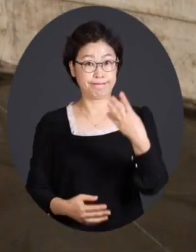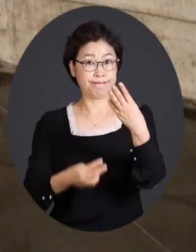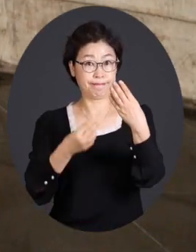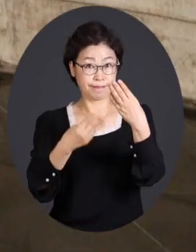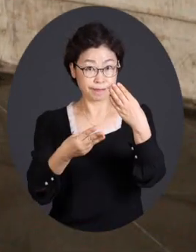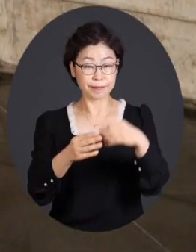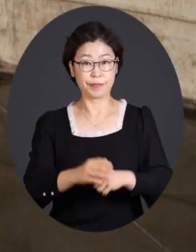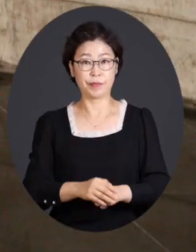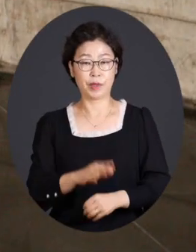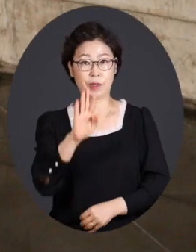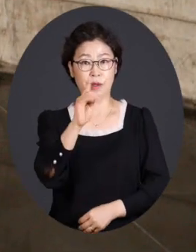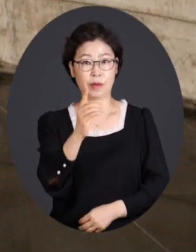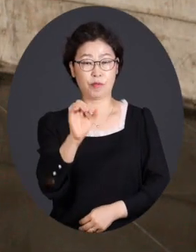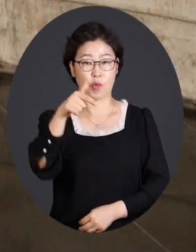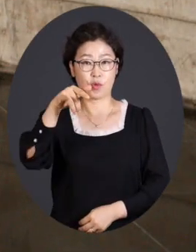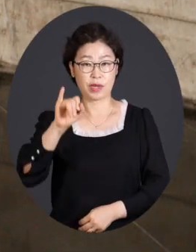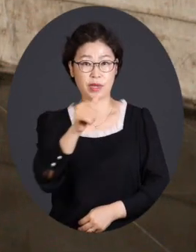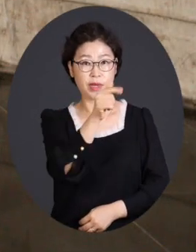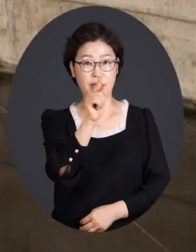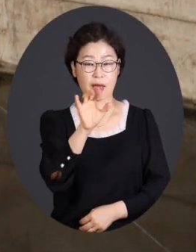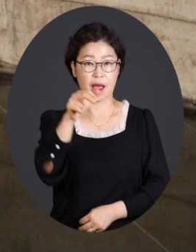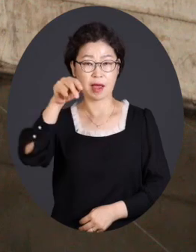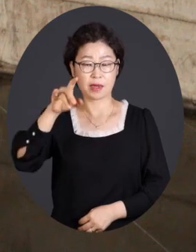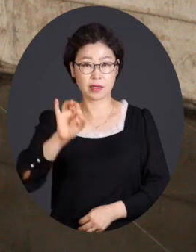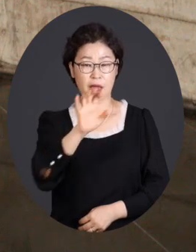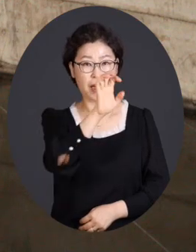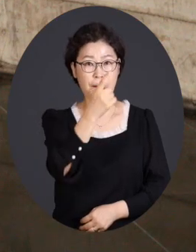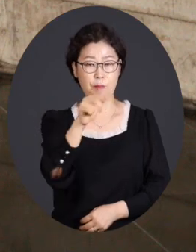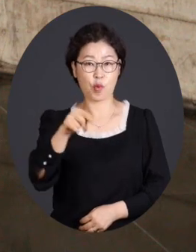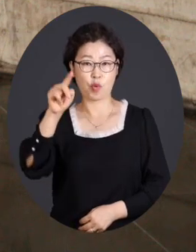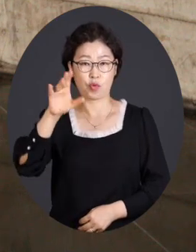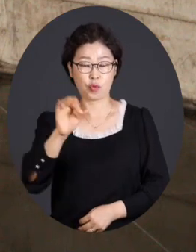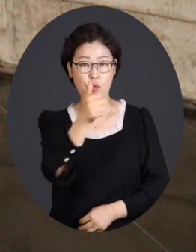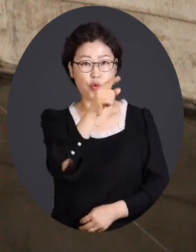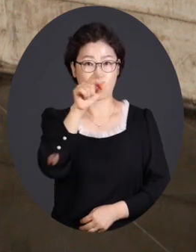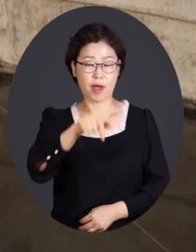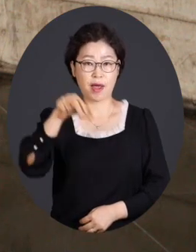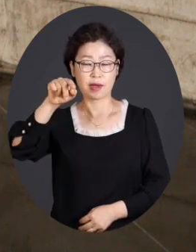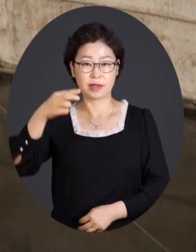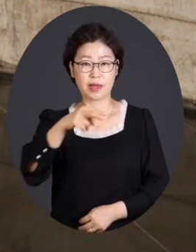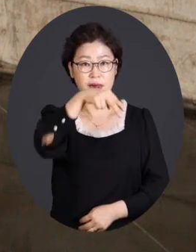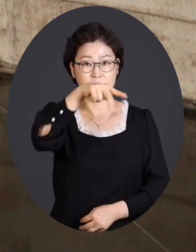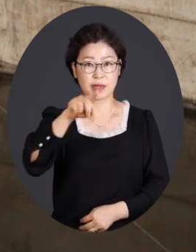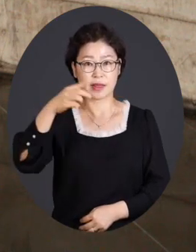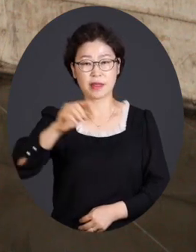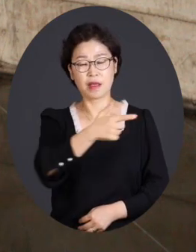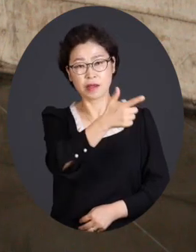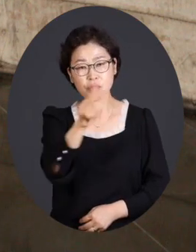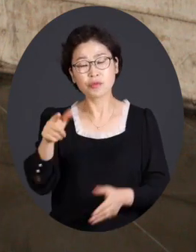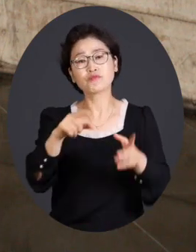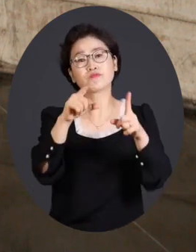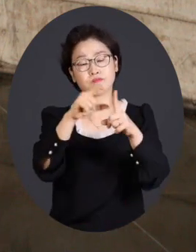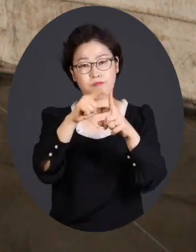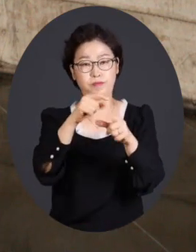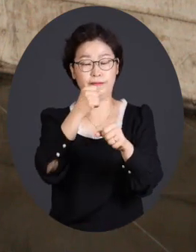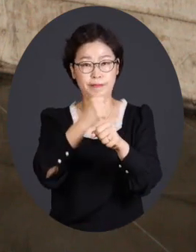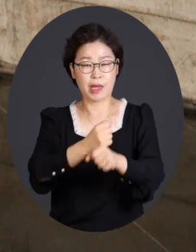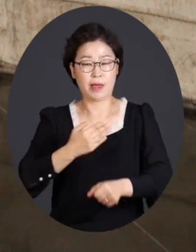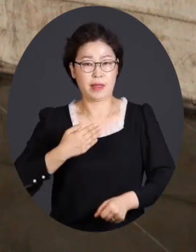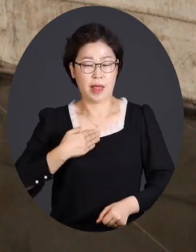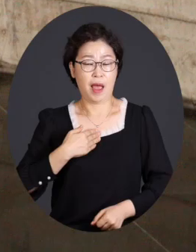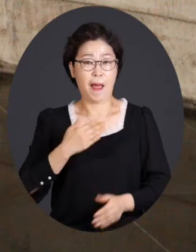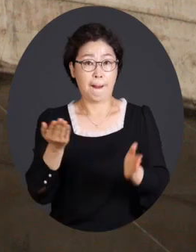4.3은 공기, 항쟁, 폭동, 학살, 사태, 이렇게 다양하게 불리며 자신의